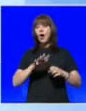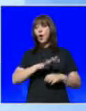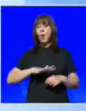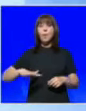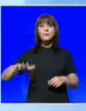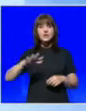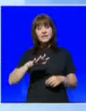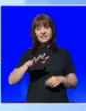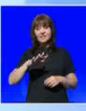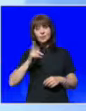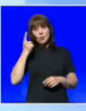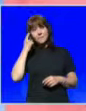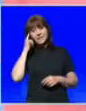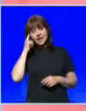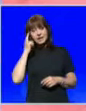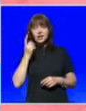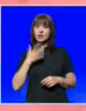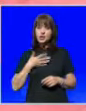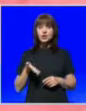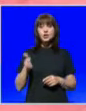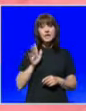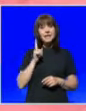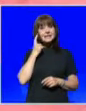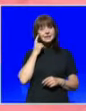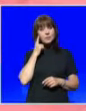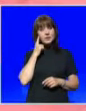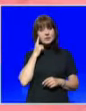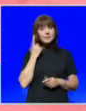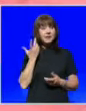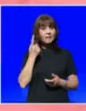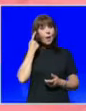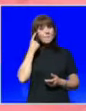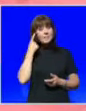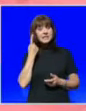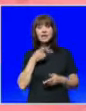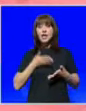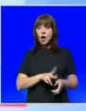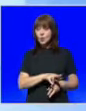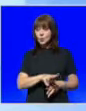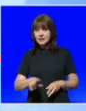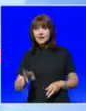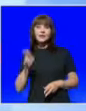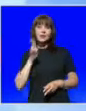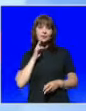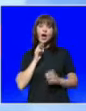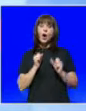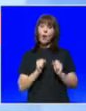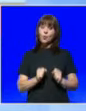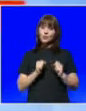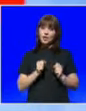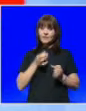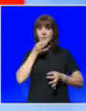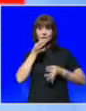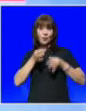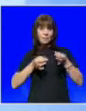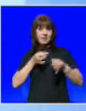се съобразим с мнението и на учители, и на родители, за да бъдат формулирани по най-добрия начин. Добре, очакваме да не ги разясните в